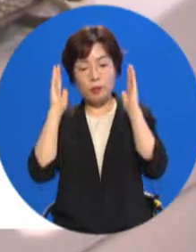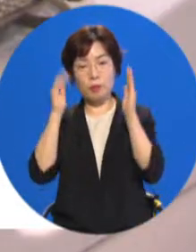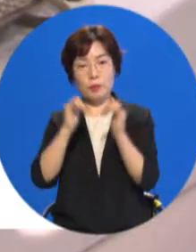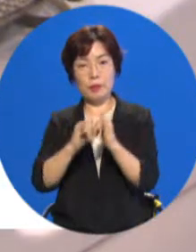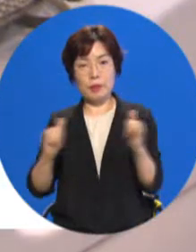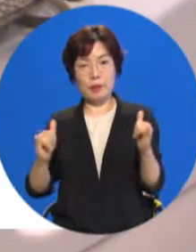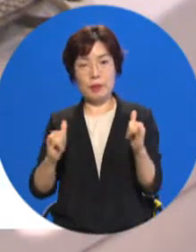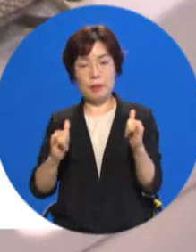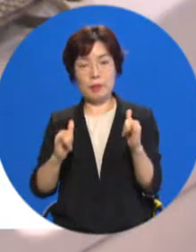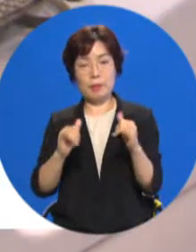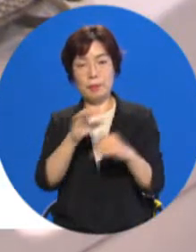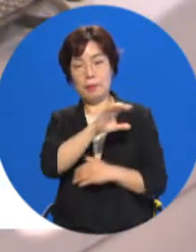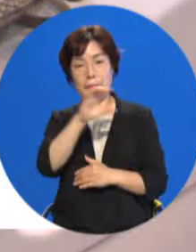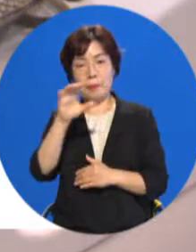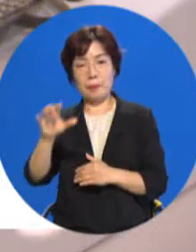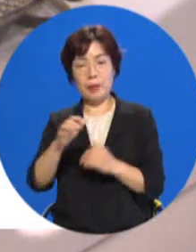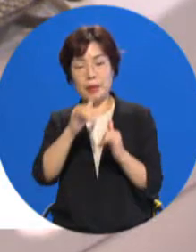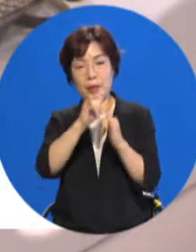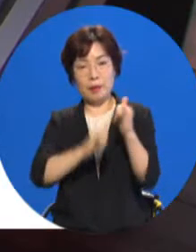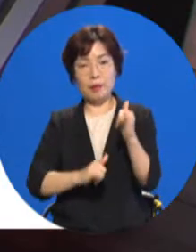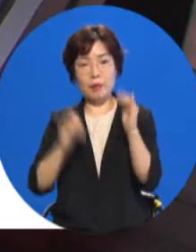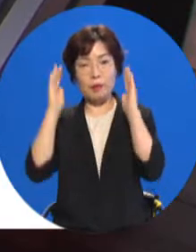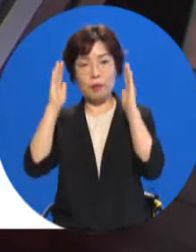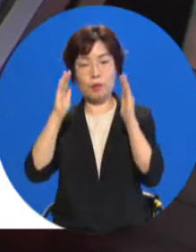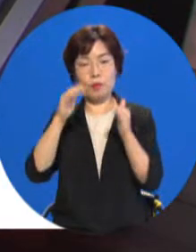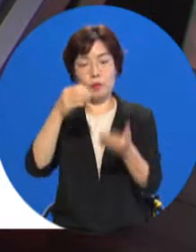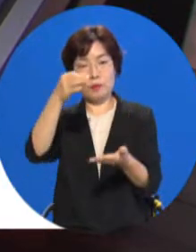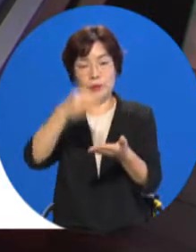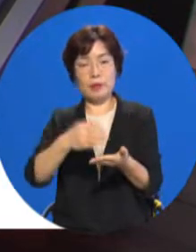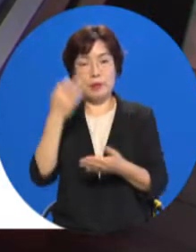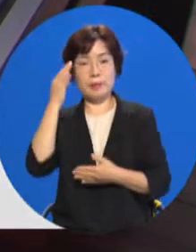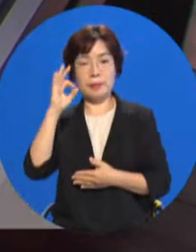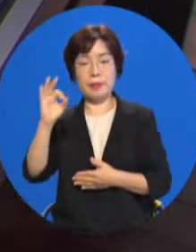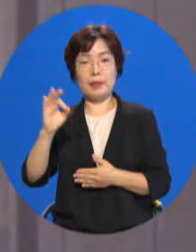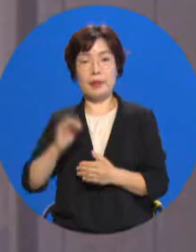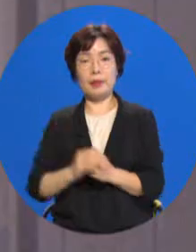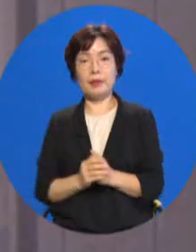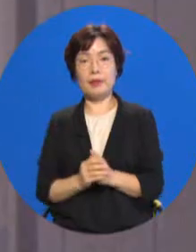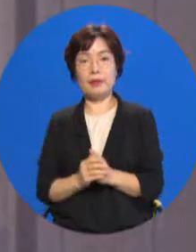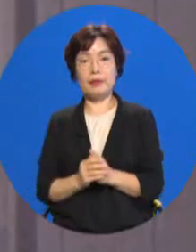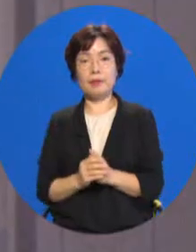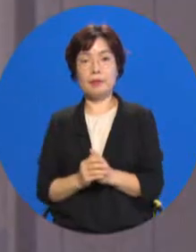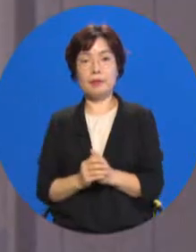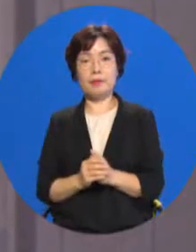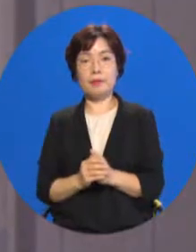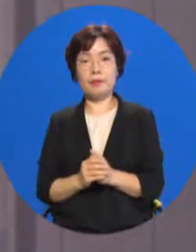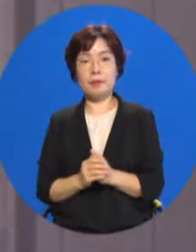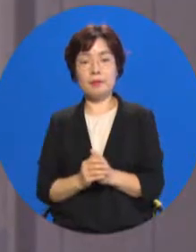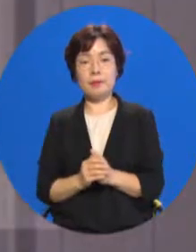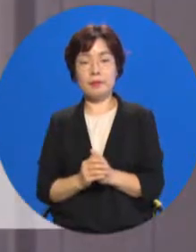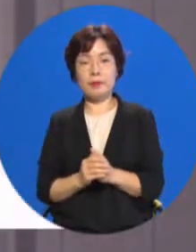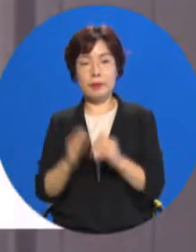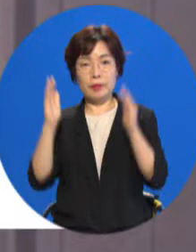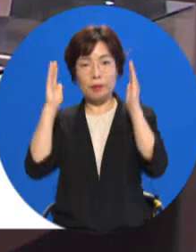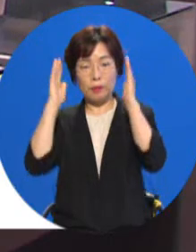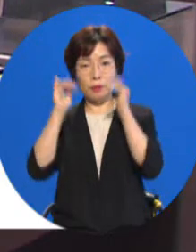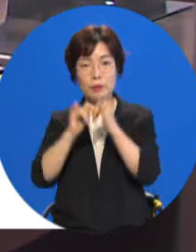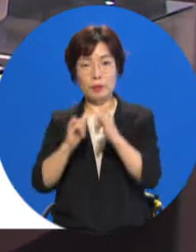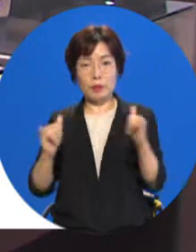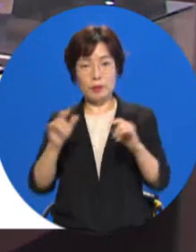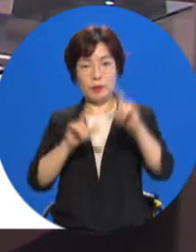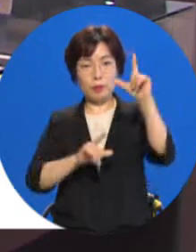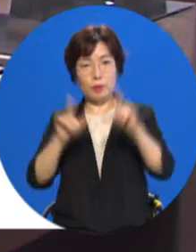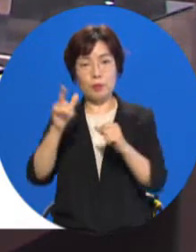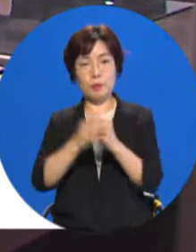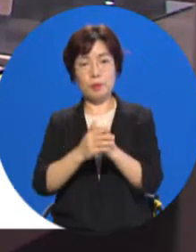생활상을 담아내고 있어 역사적 학술적 가치를 인정받게 된 겁니다. 이에 따라 지조 있는 선비의 모습은 물론